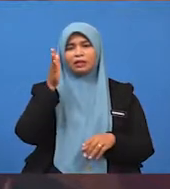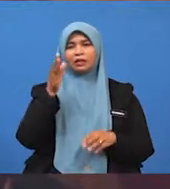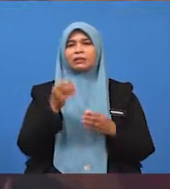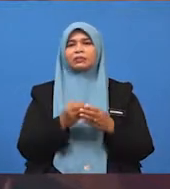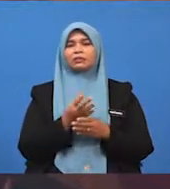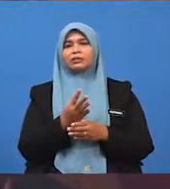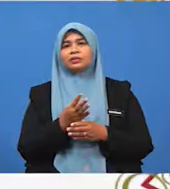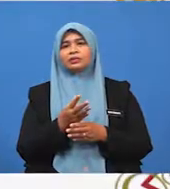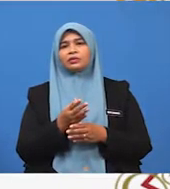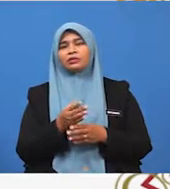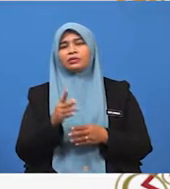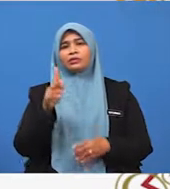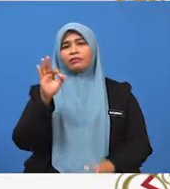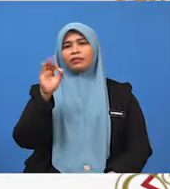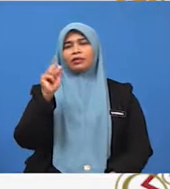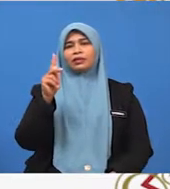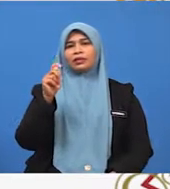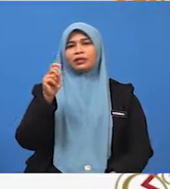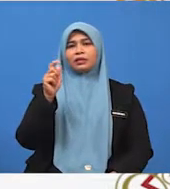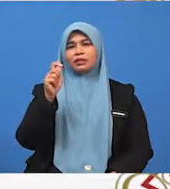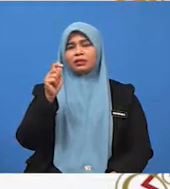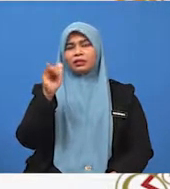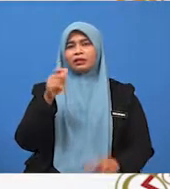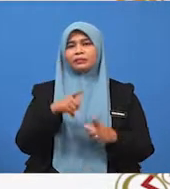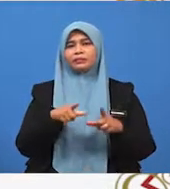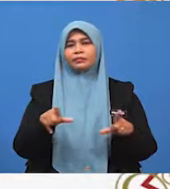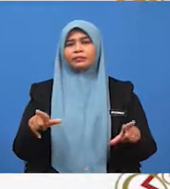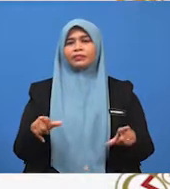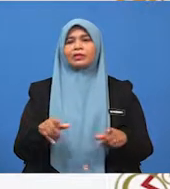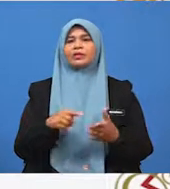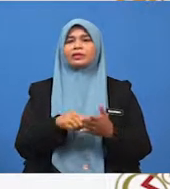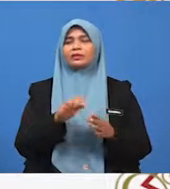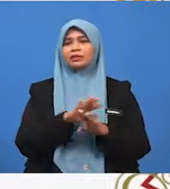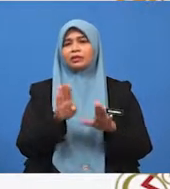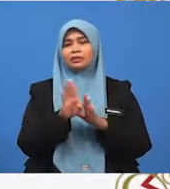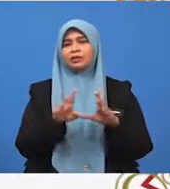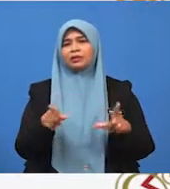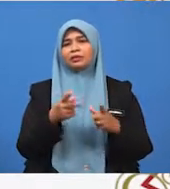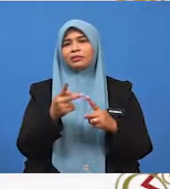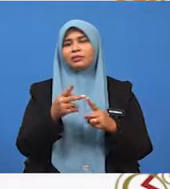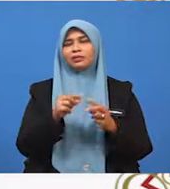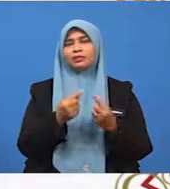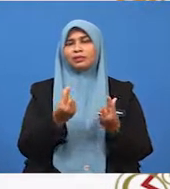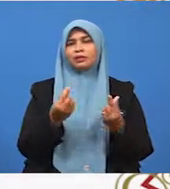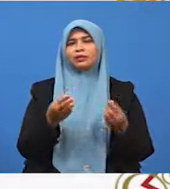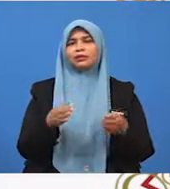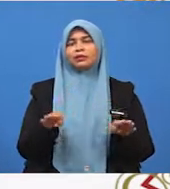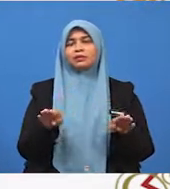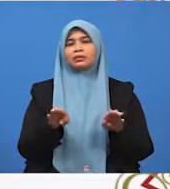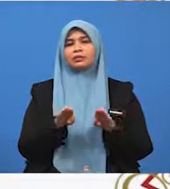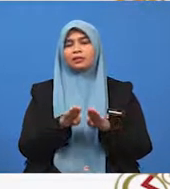Al-Quran, sebagaimana dinyatakan dalam surah An-Nisa ayat 82. A'udzubillahi minasyaitonir